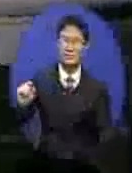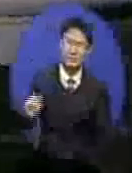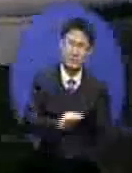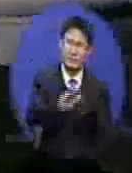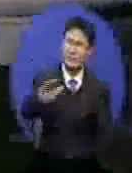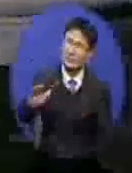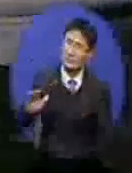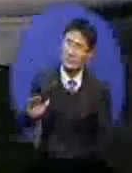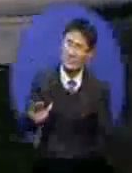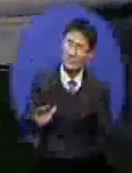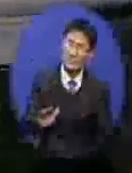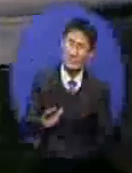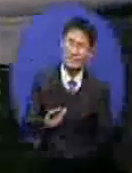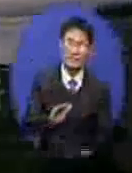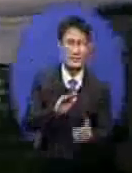우리도